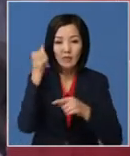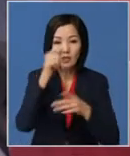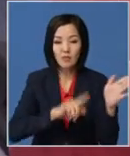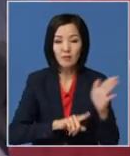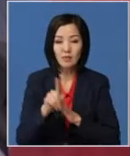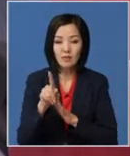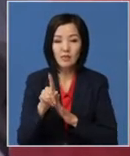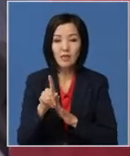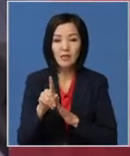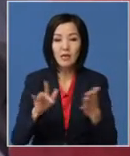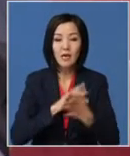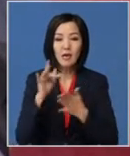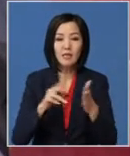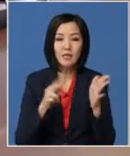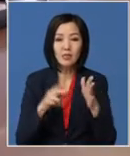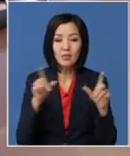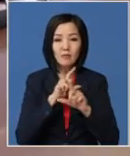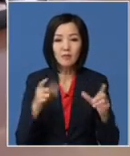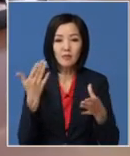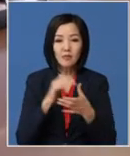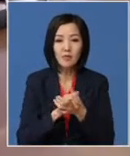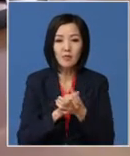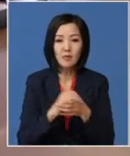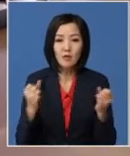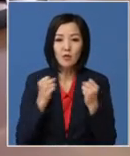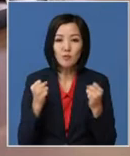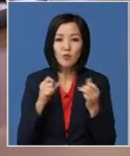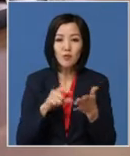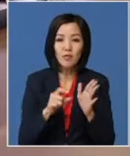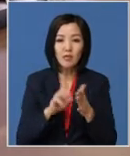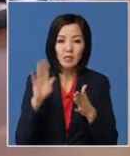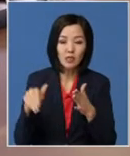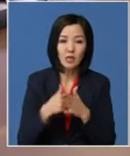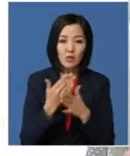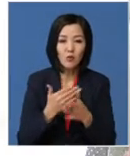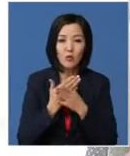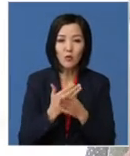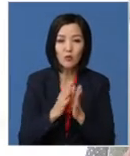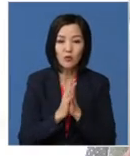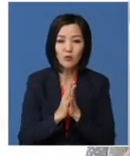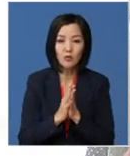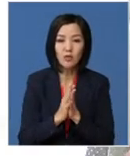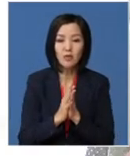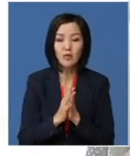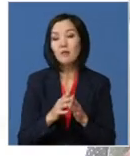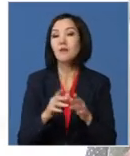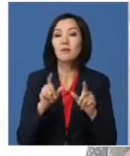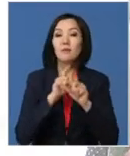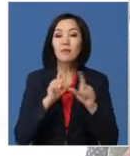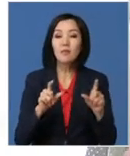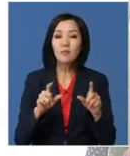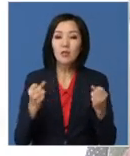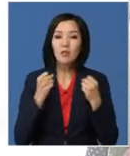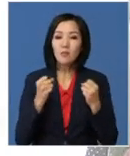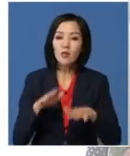Бақтияр Өнербаев қаладағы 7 мектептің жайымен таныстырып, спорт залдарын жаңалауға қолдау сұрады. Соңғы проблема мектептердің мынау спорт